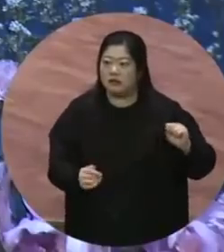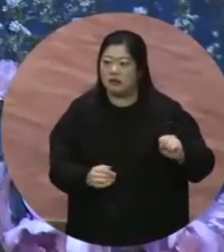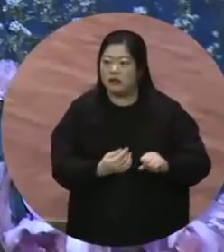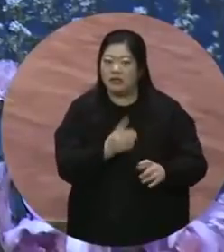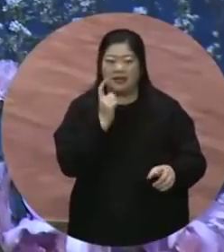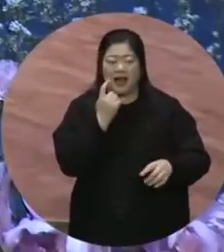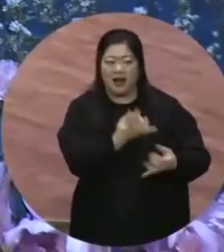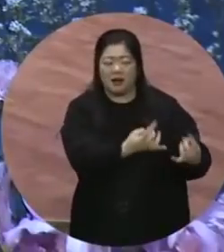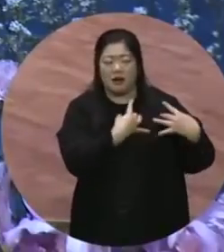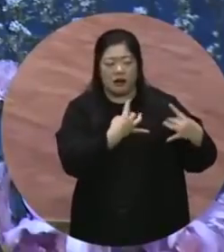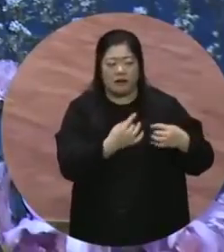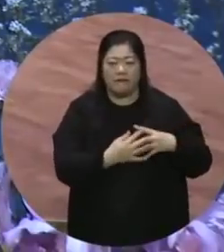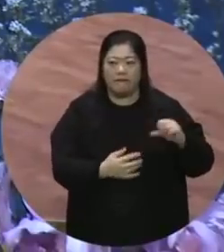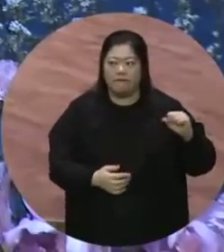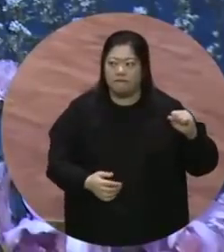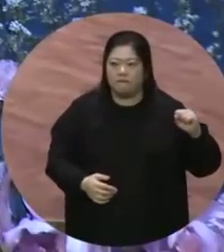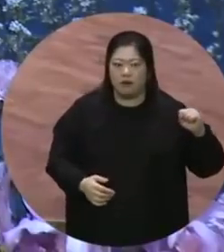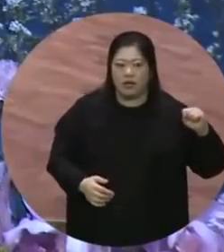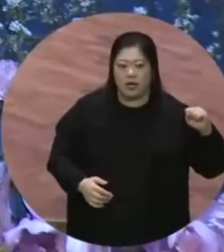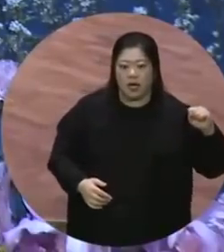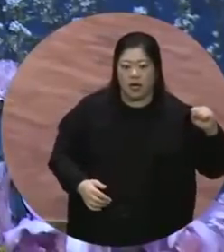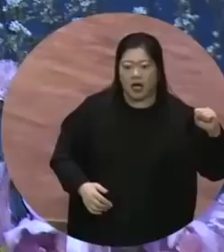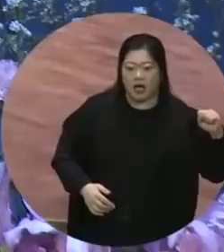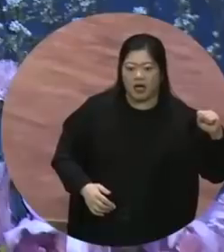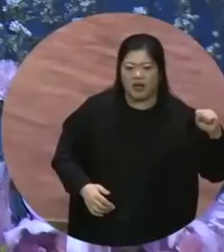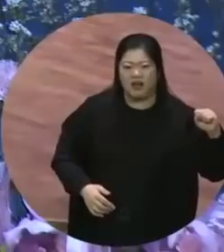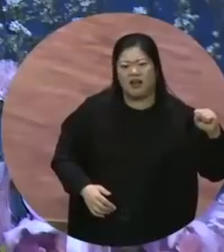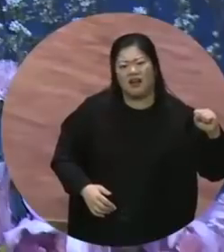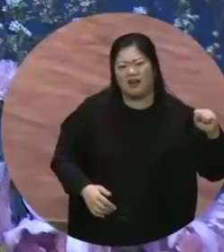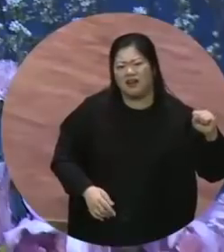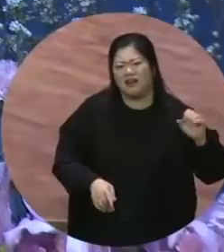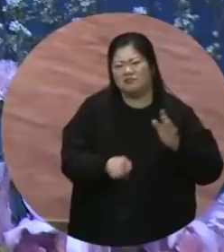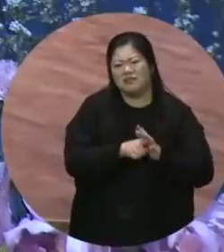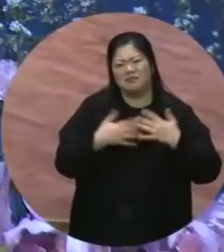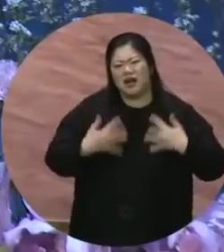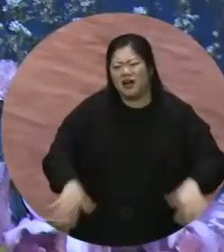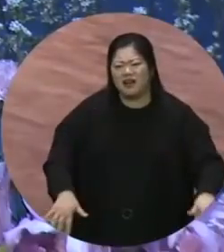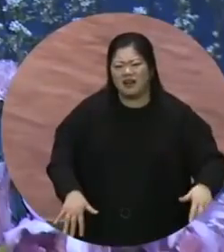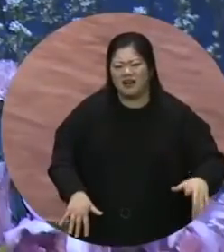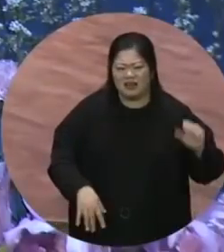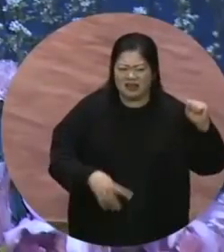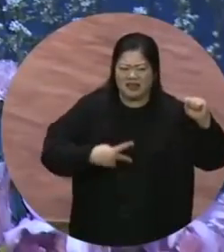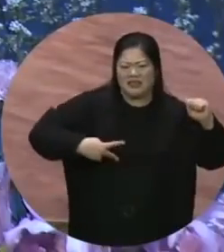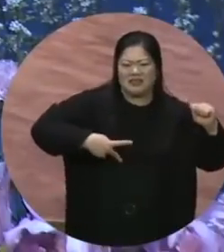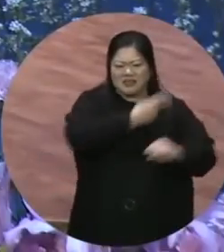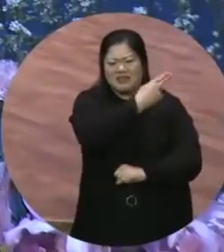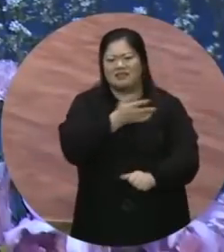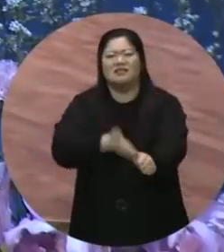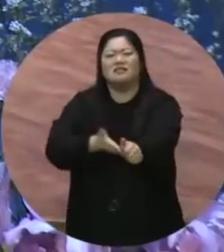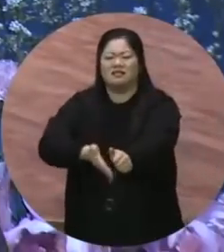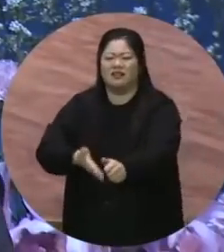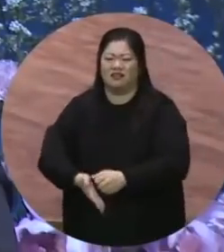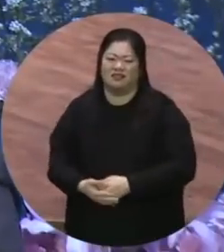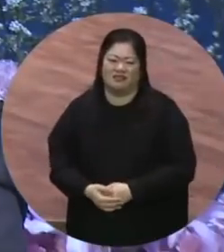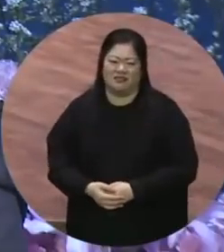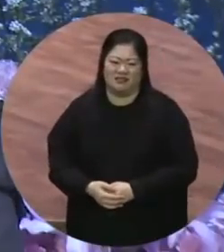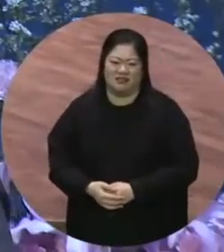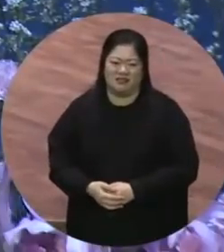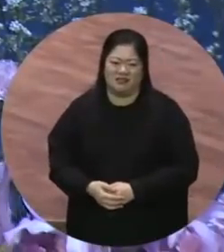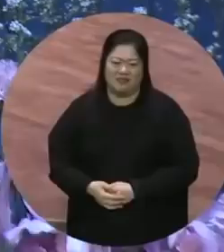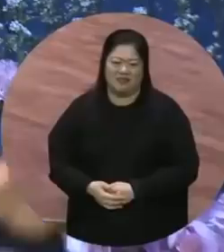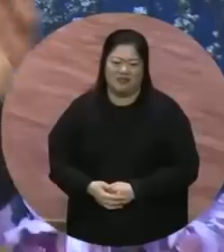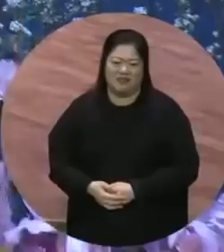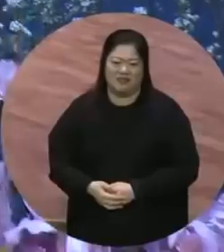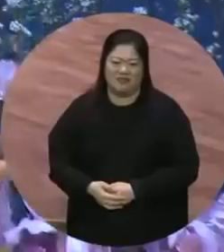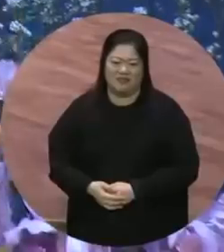욕심, 세상 문화 그 가지고 들어와서 속이는 거예요. 속지 마시기 바랍니다. 그래서 제가 금요일 말씀드린